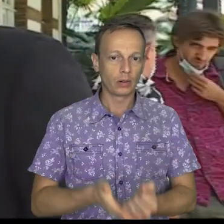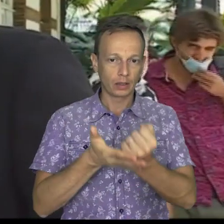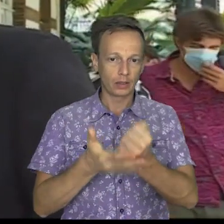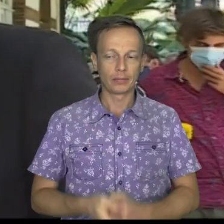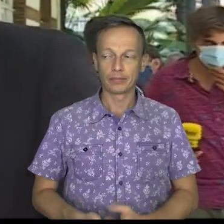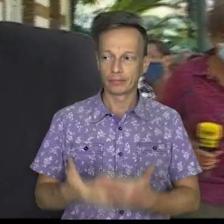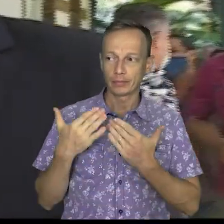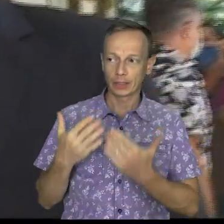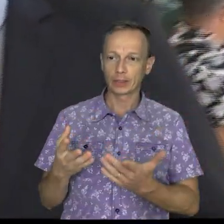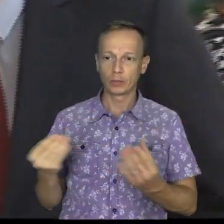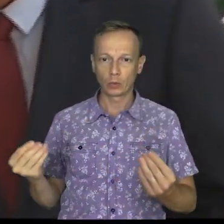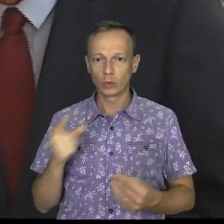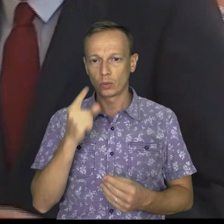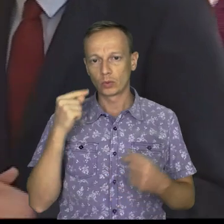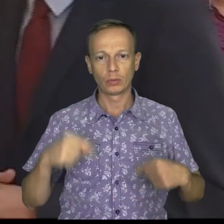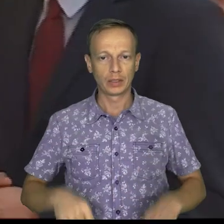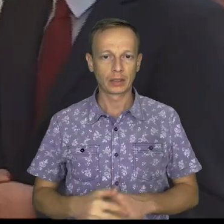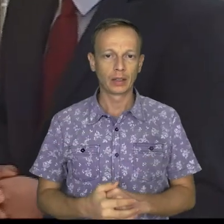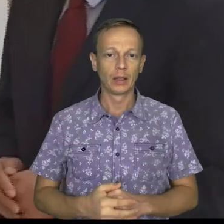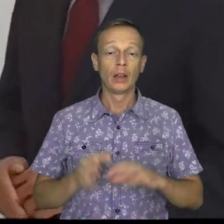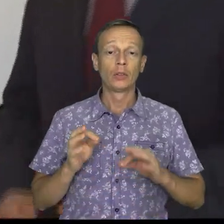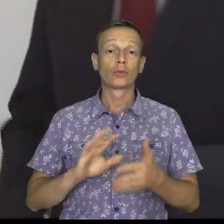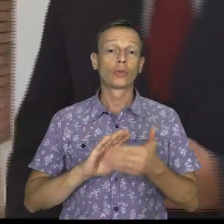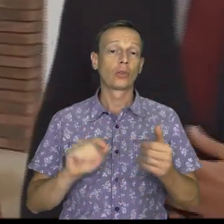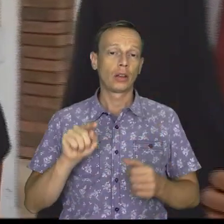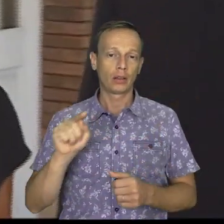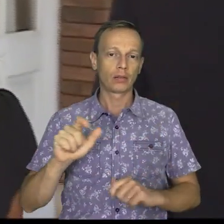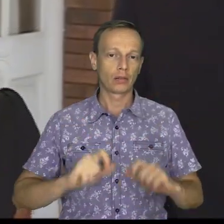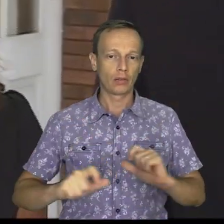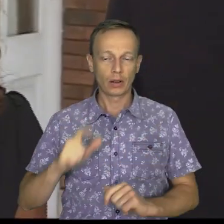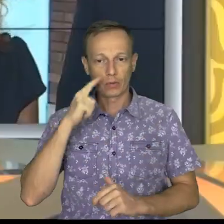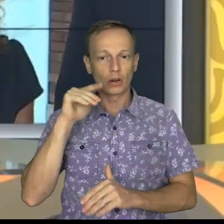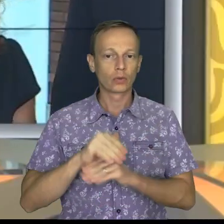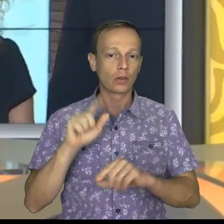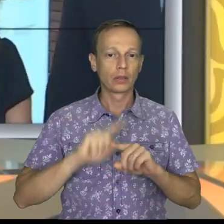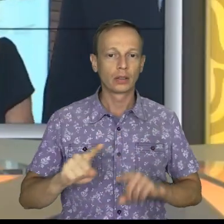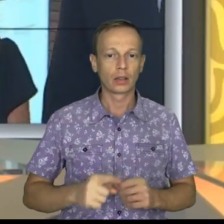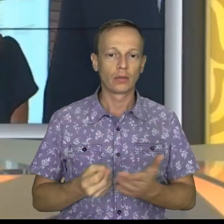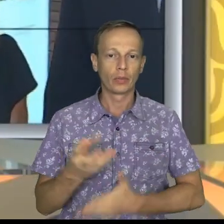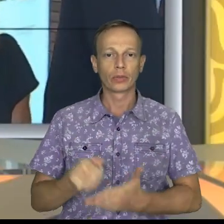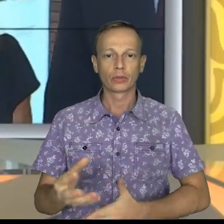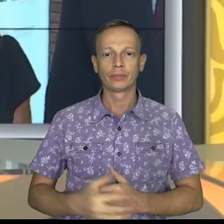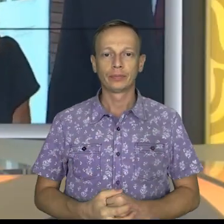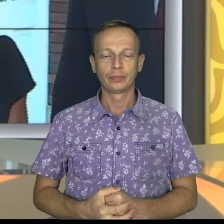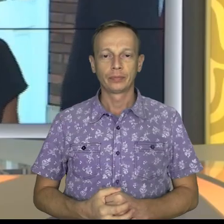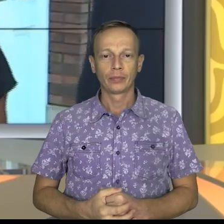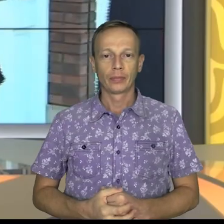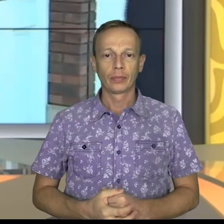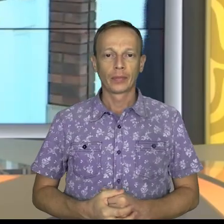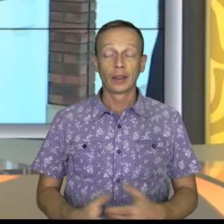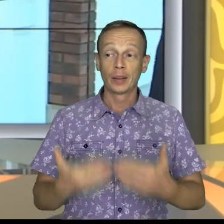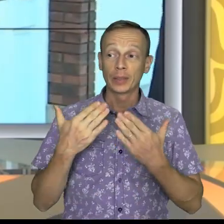sur la presse. Merci beaucoup, Monsieur le Ministre. Voilà Théopo, je vous rends l'antenne et à ce soir dans le journal télévisé.